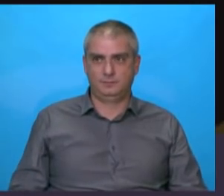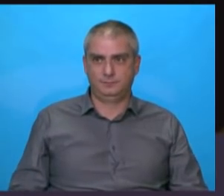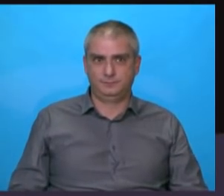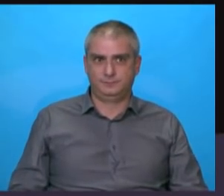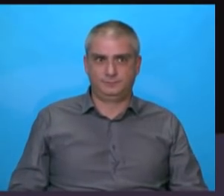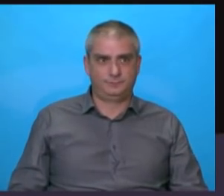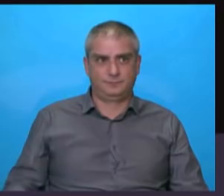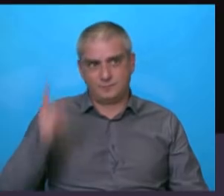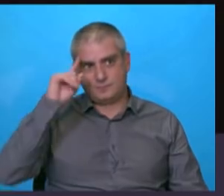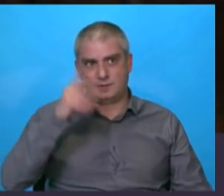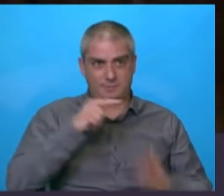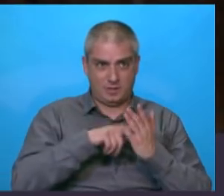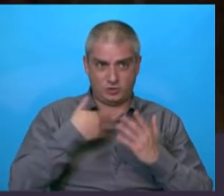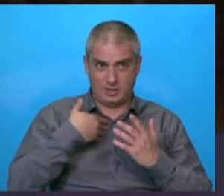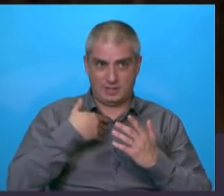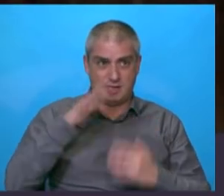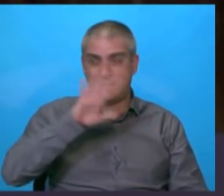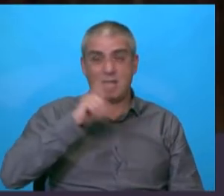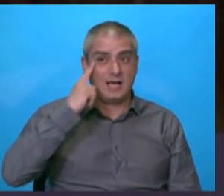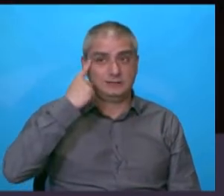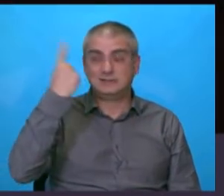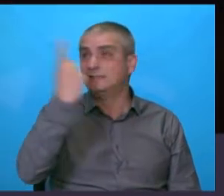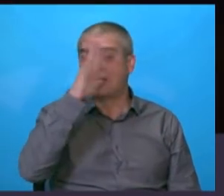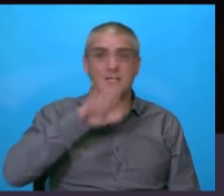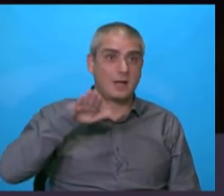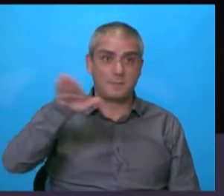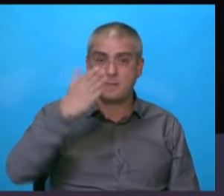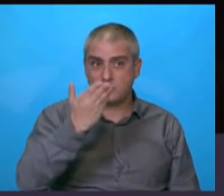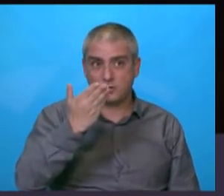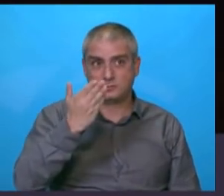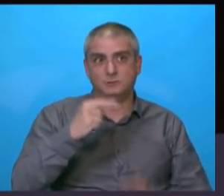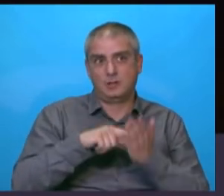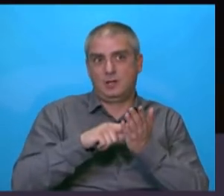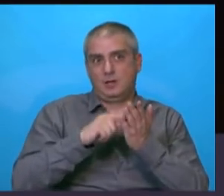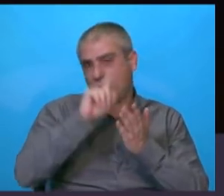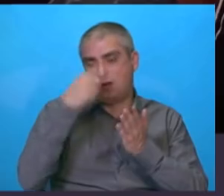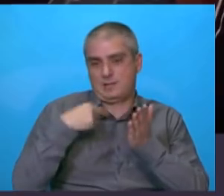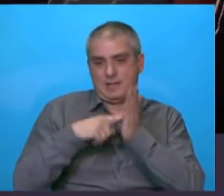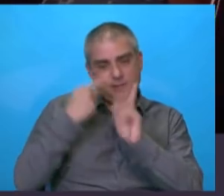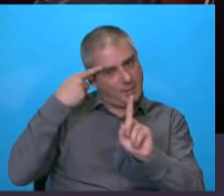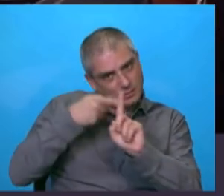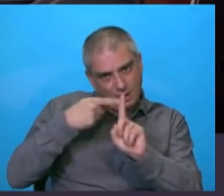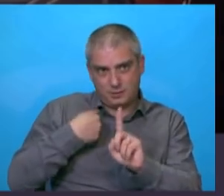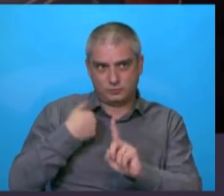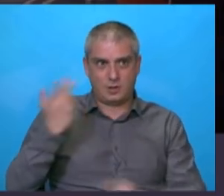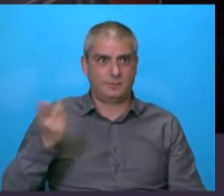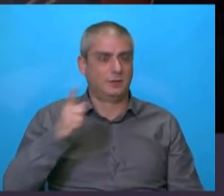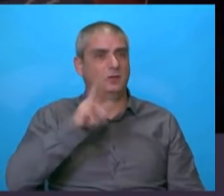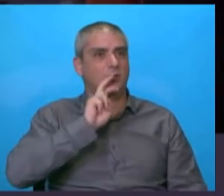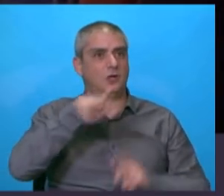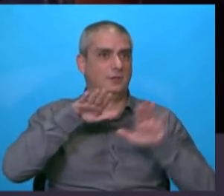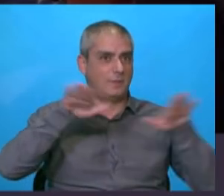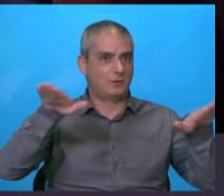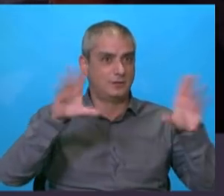it's because maybe I am the only Asian in the airplane, so that's why I'm their target. היא יורדת מהמטוס